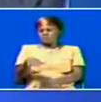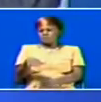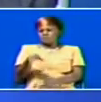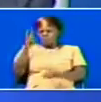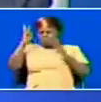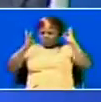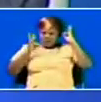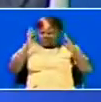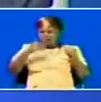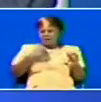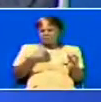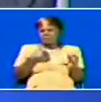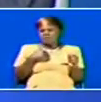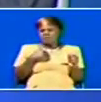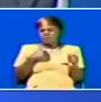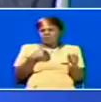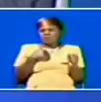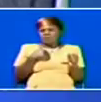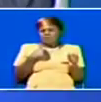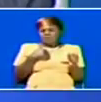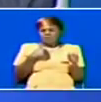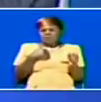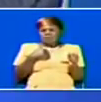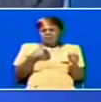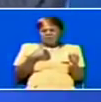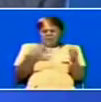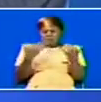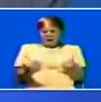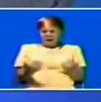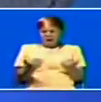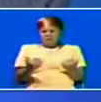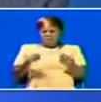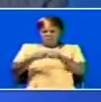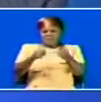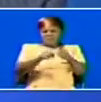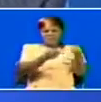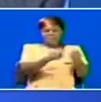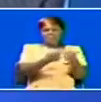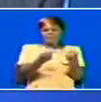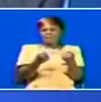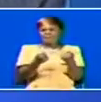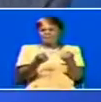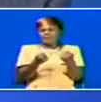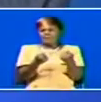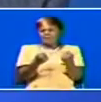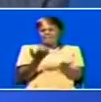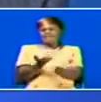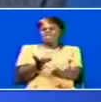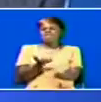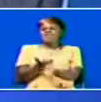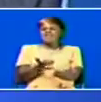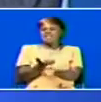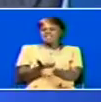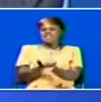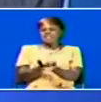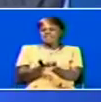hofu kwamba uhalifu umetendeka, sasa tunafuruga ule ushahidi.